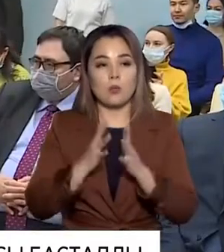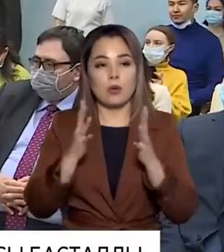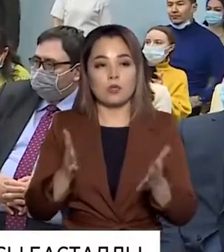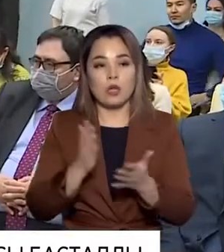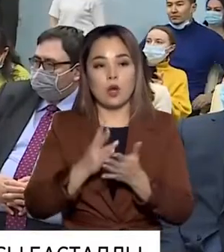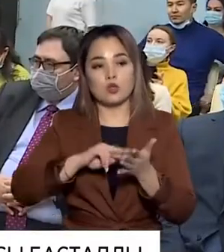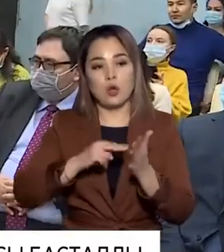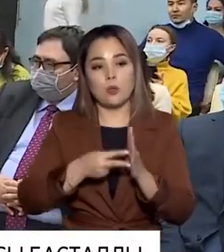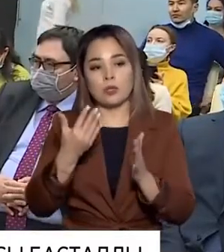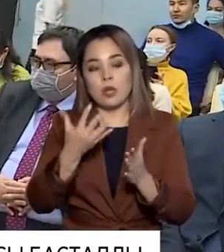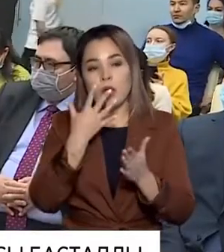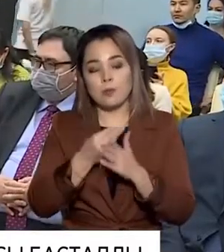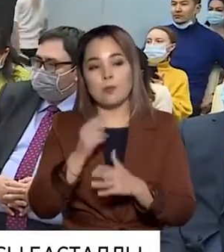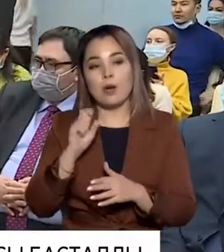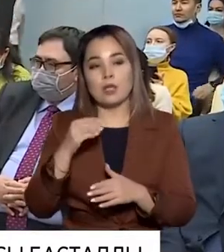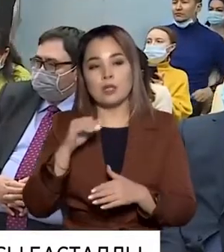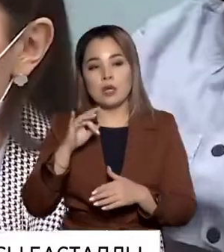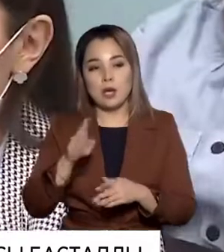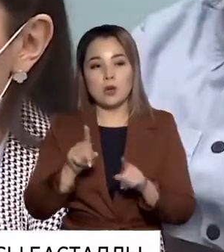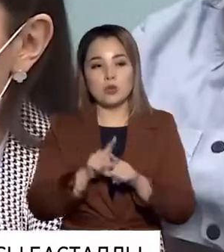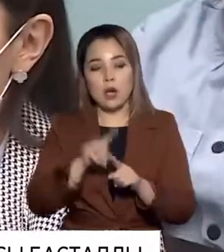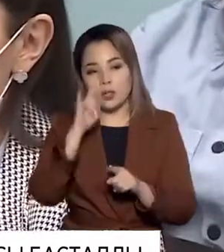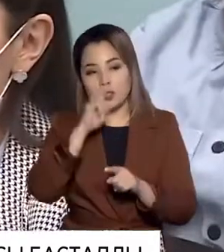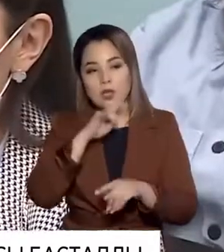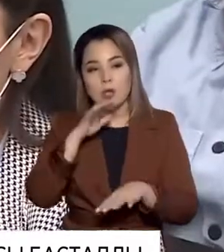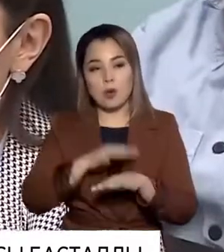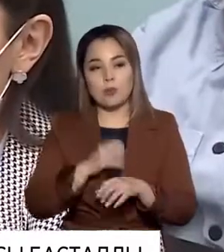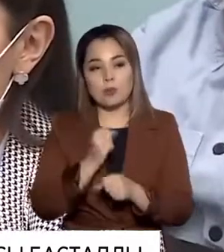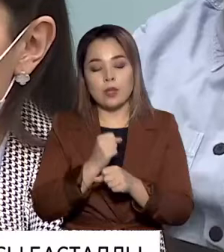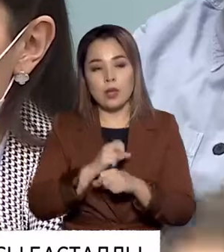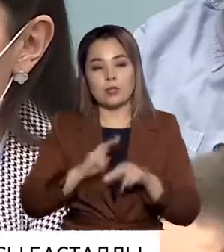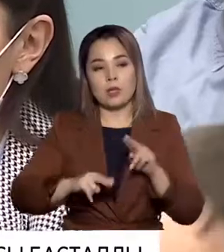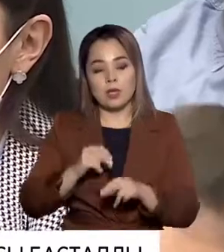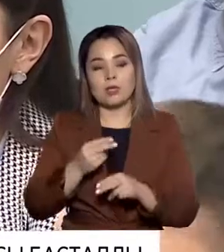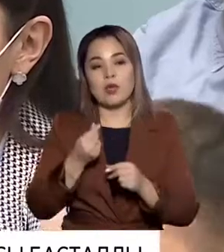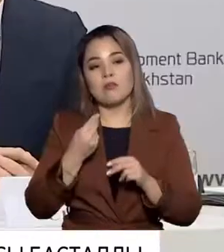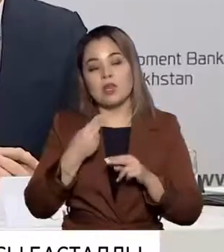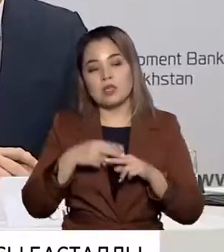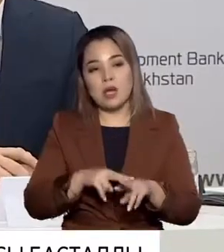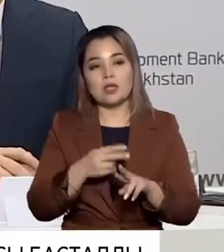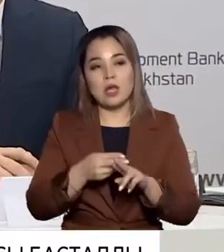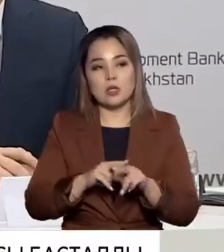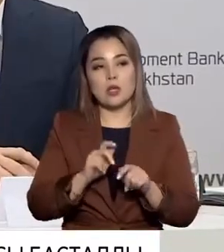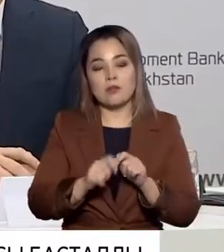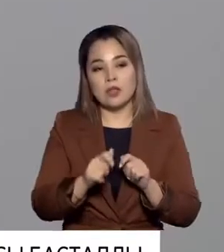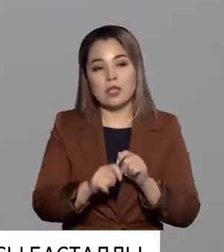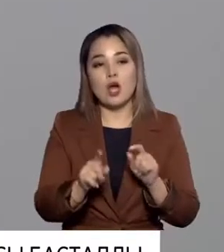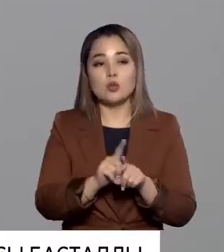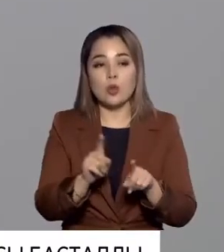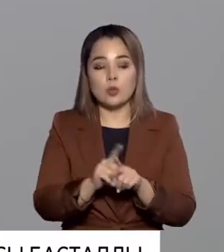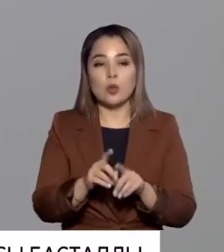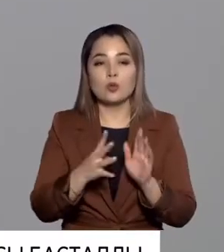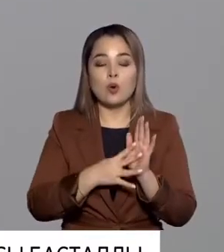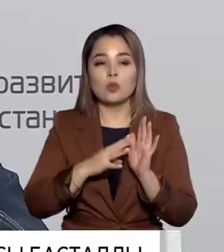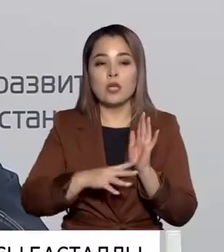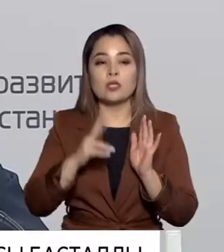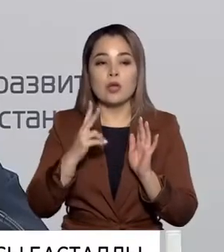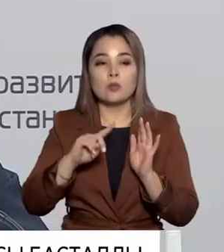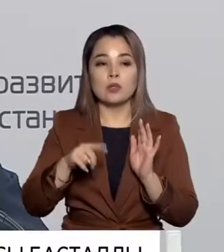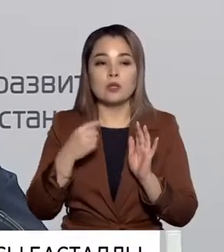Жобаны Бәйтерек холдингінің құрылымы Қазақстанның даму банкі қаржыландырады. Инвесторлардың да демеуі бар. Жалпы құны 92,2 миллиард